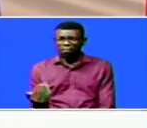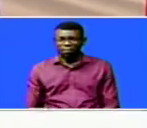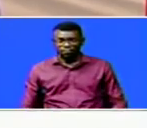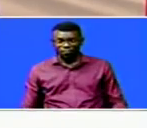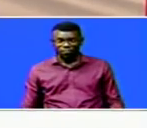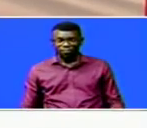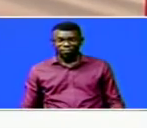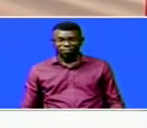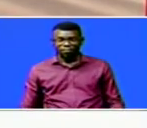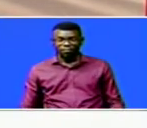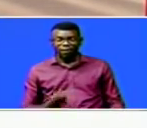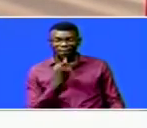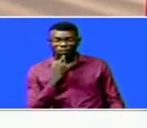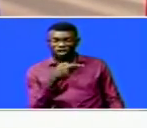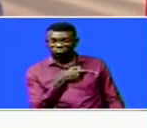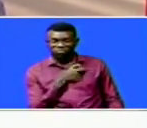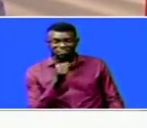Huyu mzee